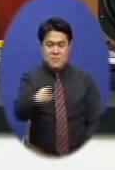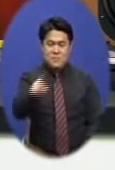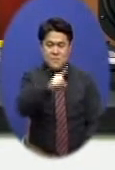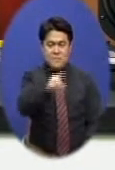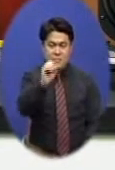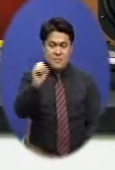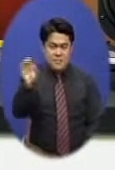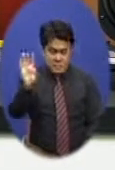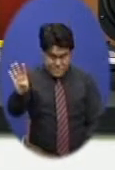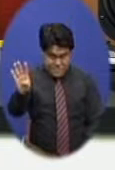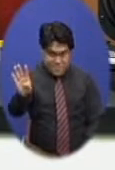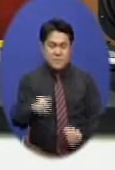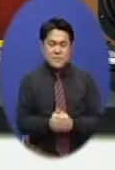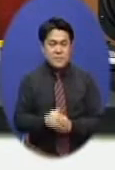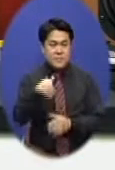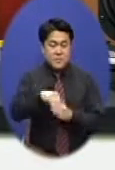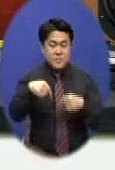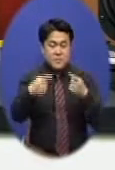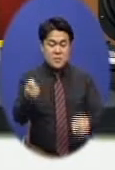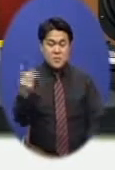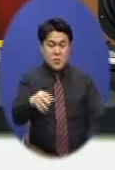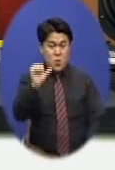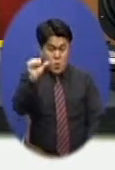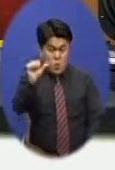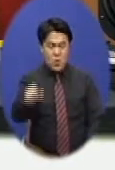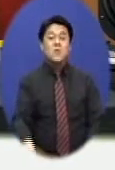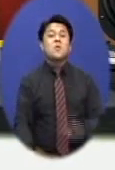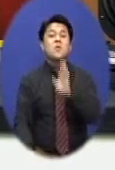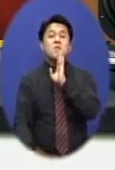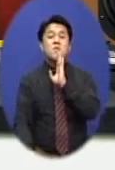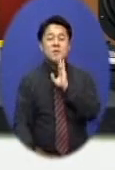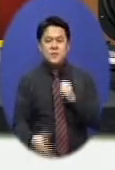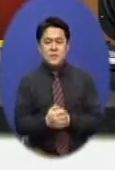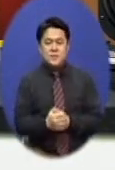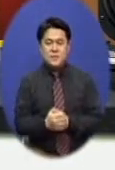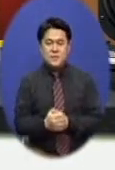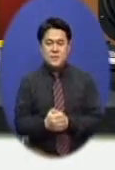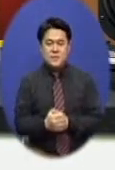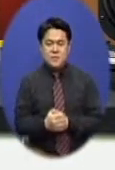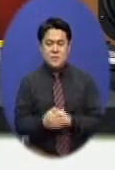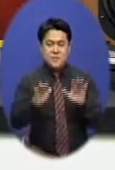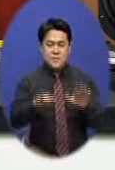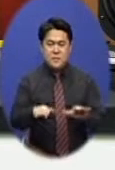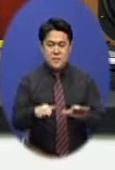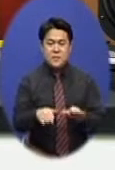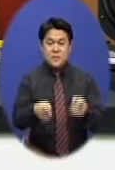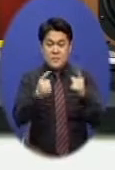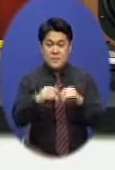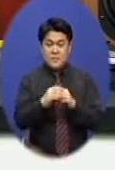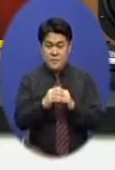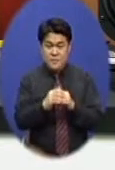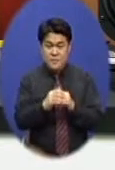060-608-1004번입니다. 자, 우리 심사투표 번호가 5번이고요. 맞아요, 5번입니다. 네, 지금. 자, 5번을 누르시고, 분도? 자,